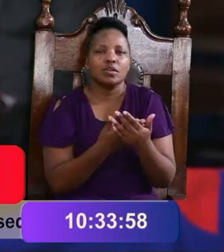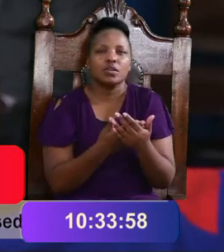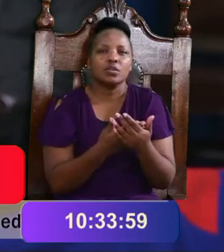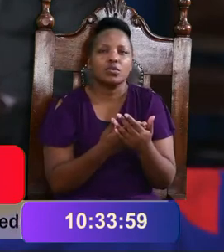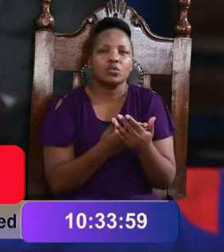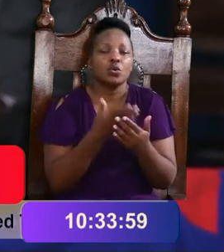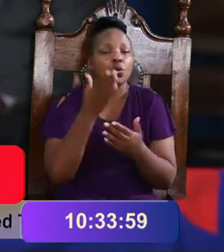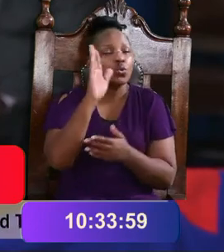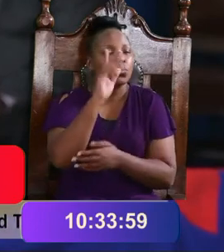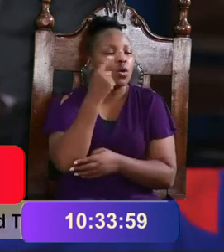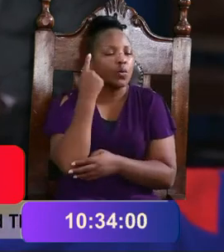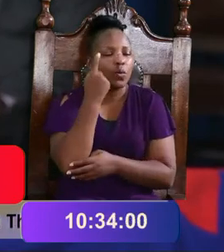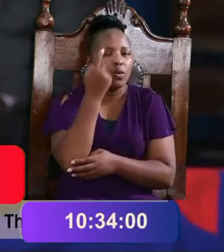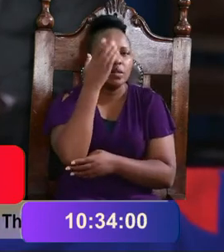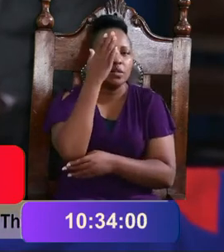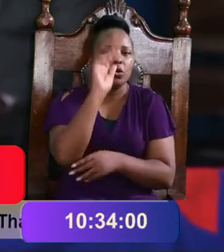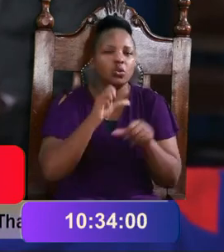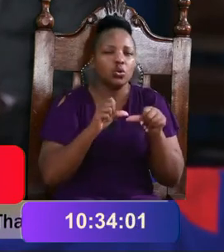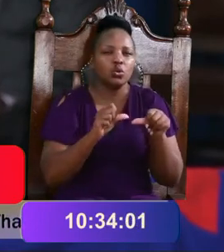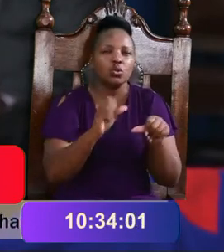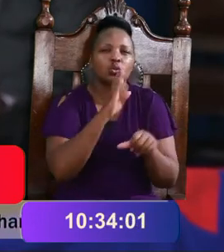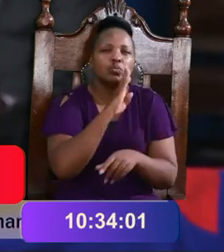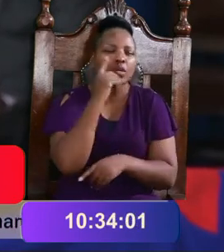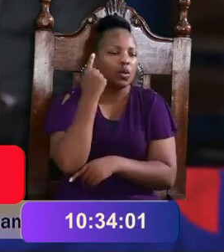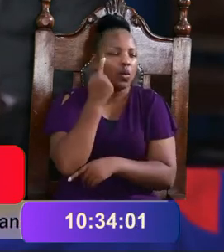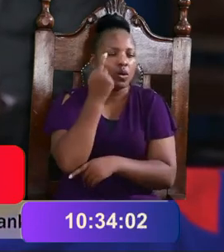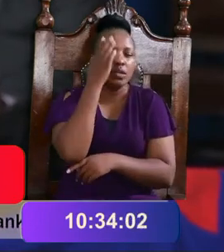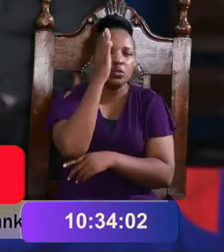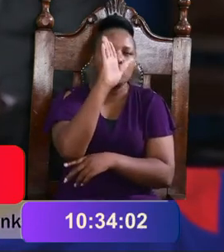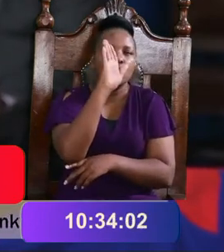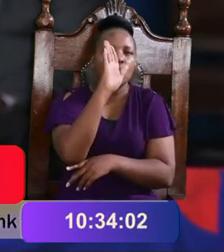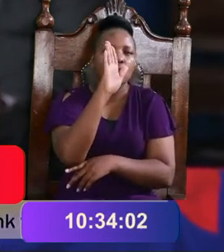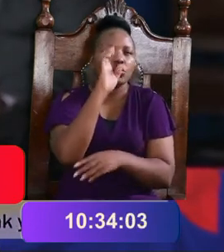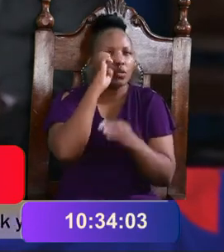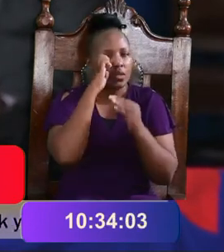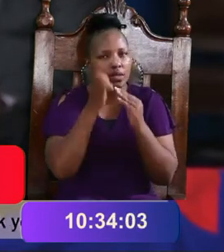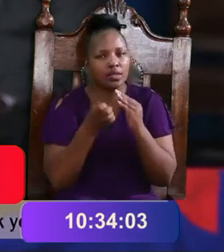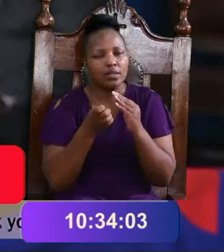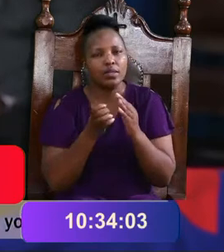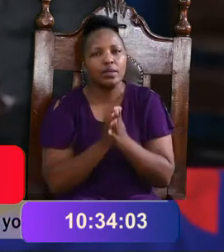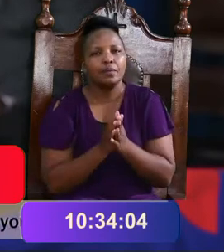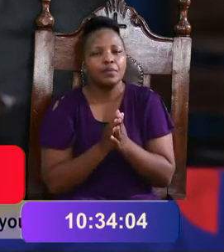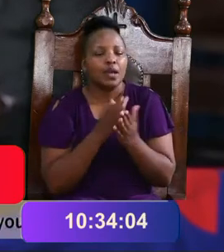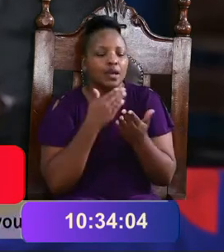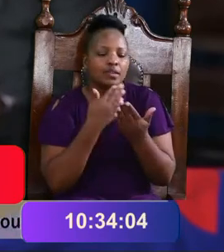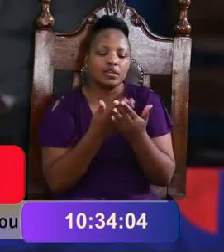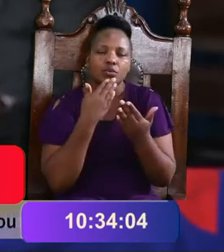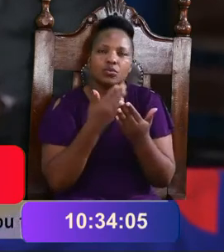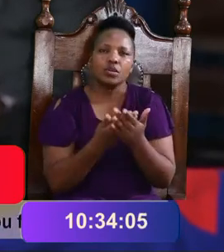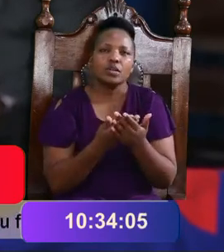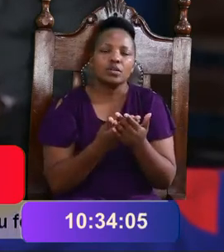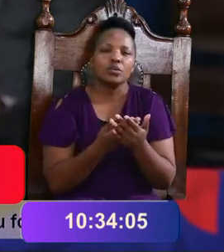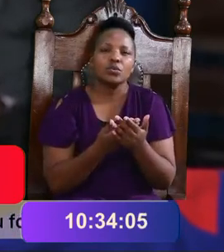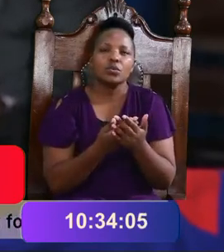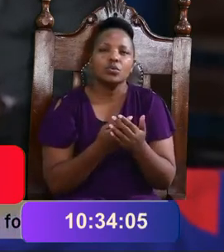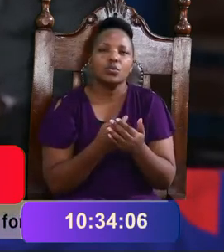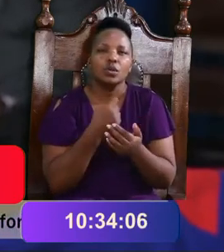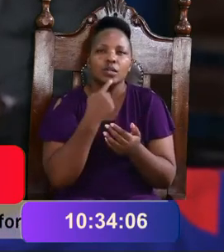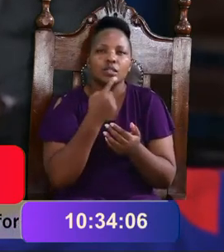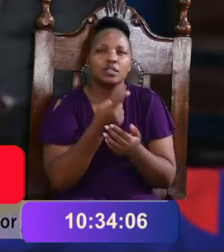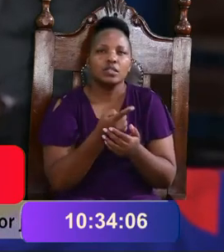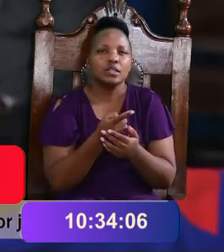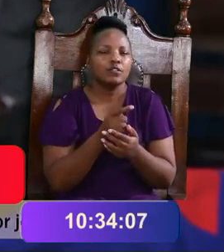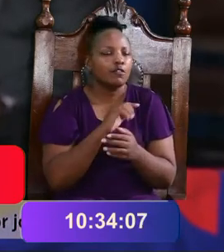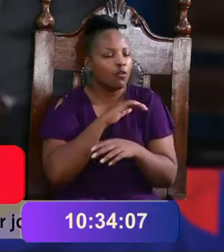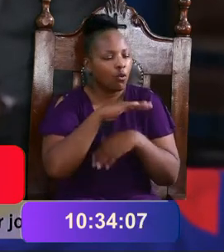wewe ni Mungu wetu na utabaki kuwa Mungu wetu mpaka wakati usio na kipimo mfalme. Tuasema ni asanti, na tuasema asanti kwa